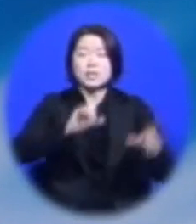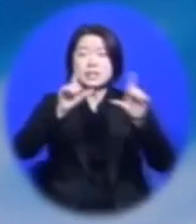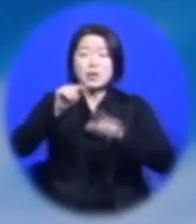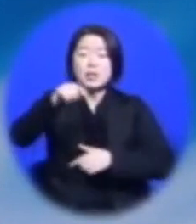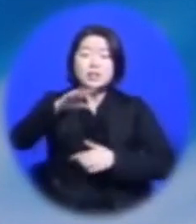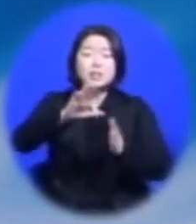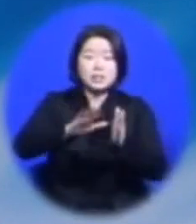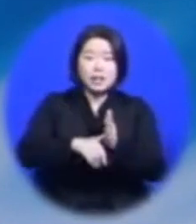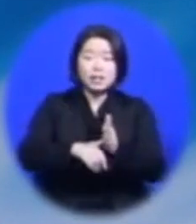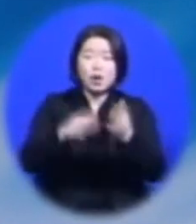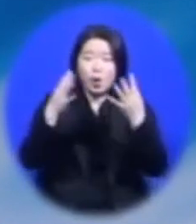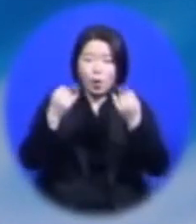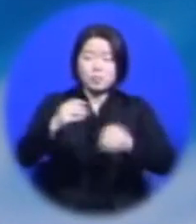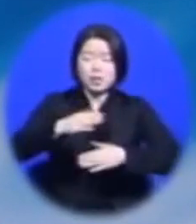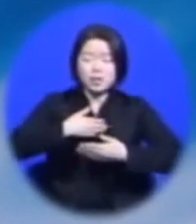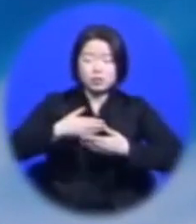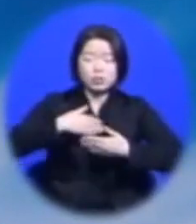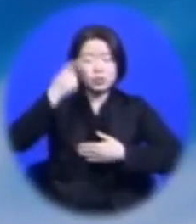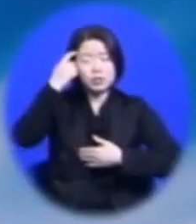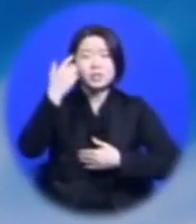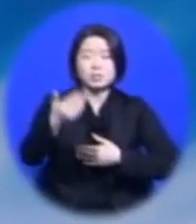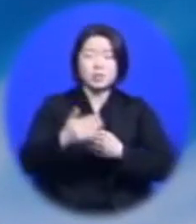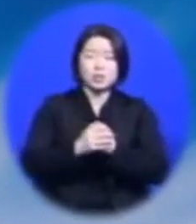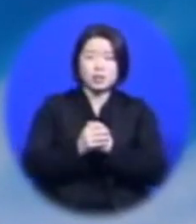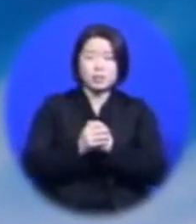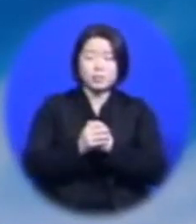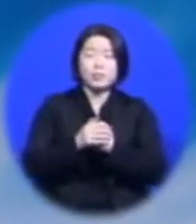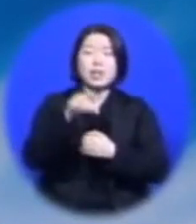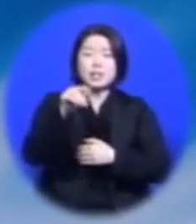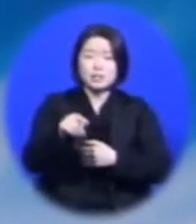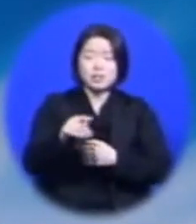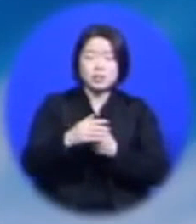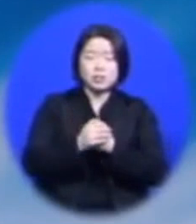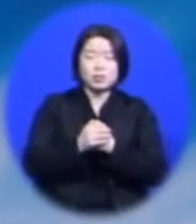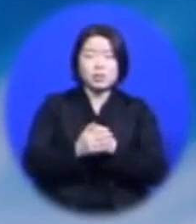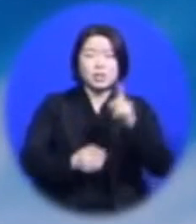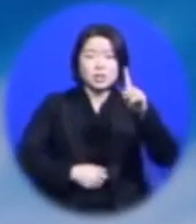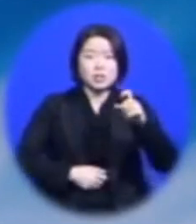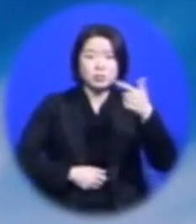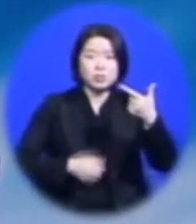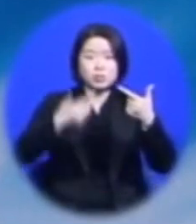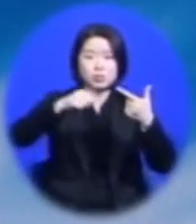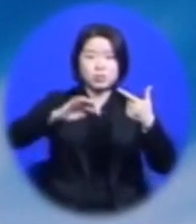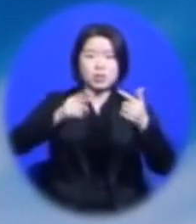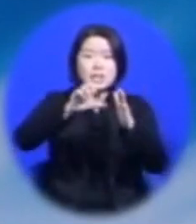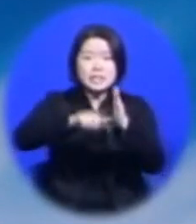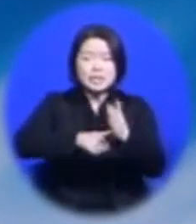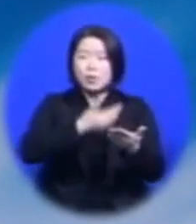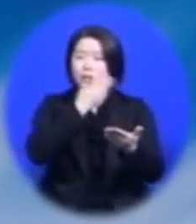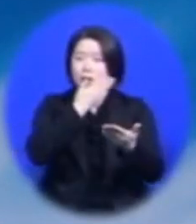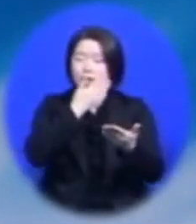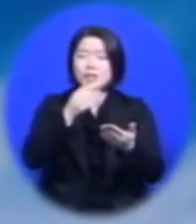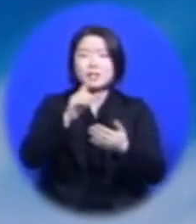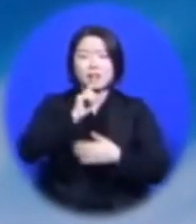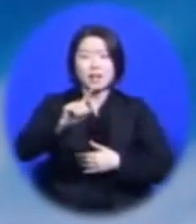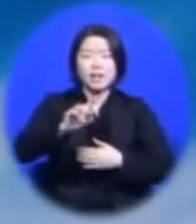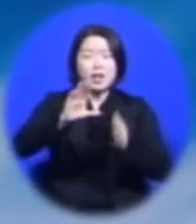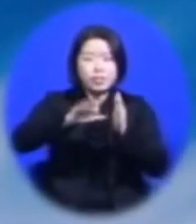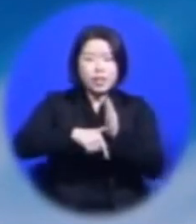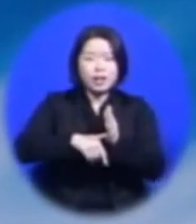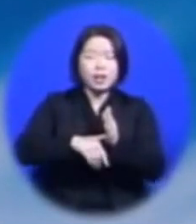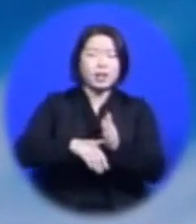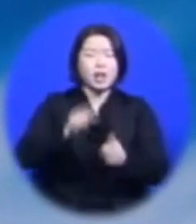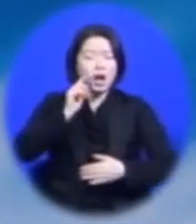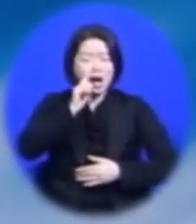얼마나 두려웠겠습니까? 그래서 16절에 세월을 아끼라, 때가 악하니라 라고